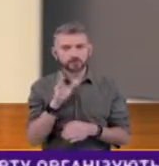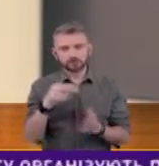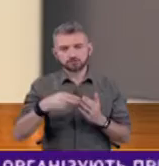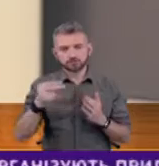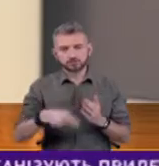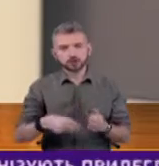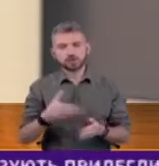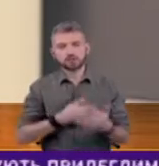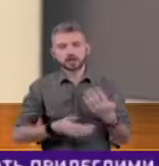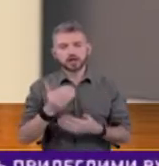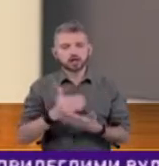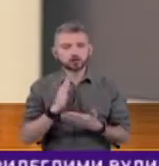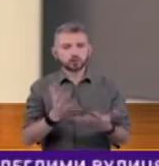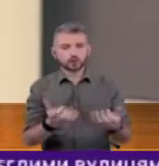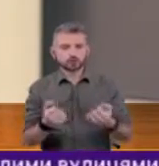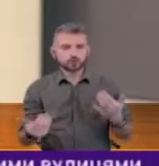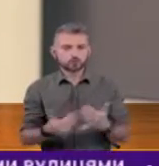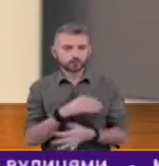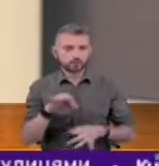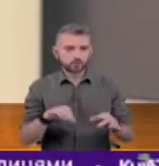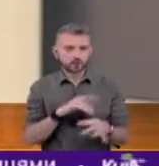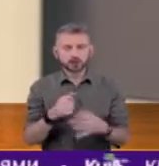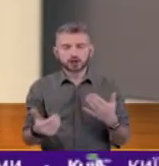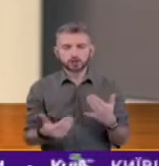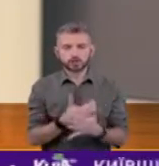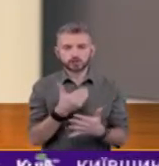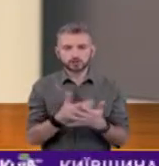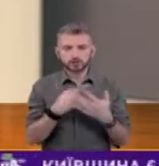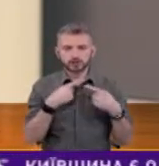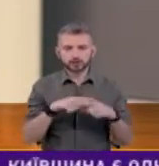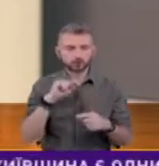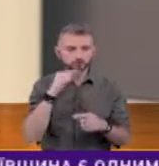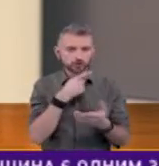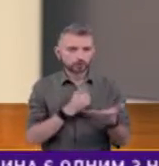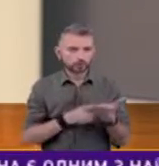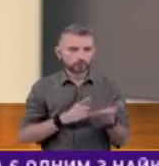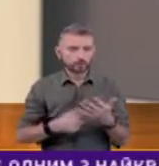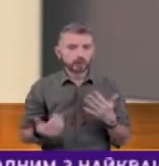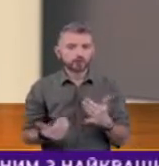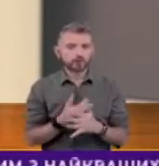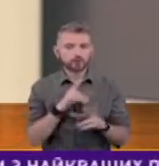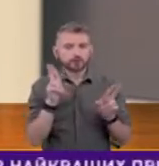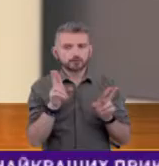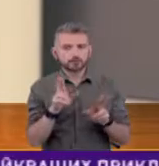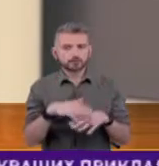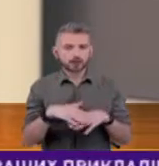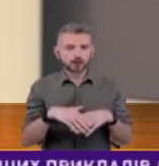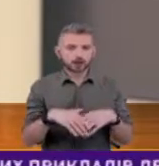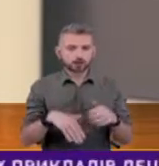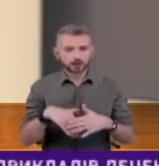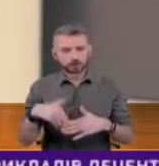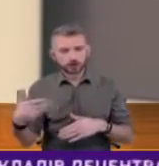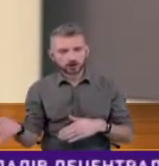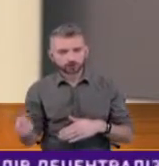підпише, і ми нарешті отримуємо новий проект за новими техніко-економічними обґрунтуваннями нових правобережних та лівобережних